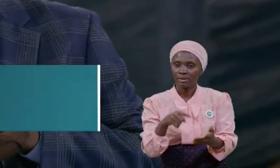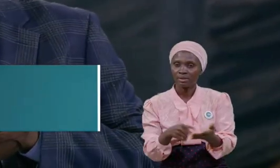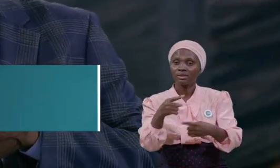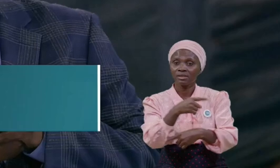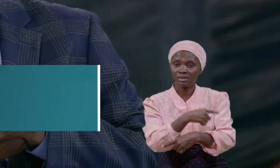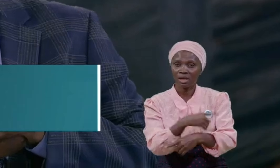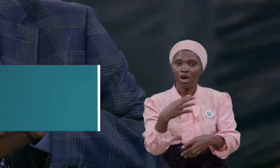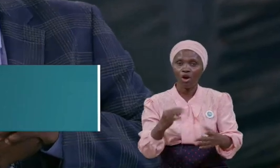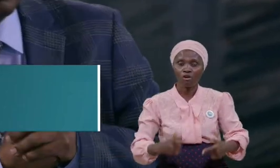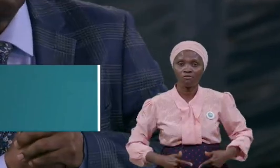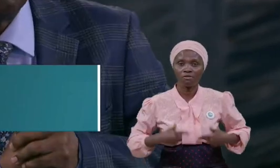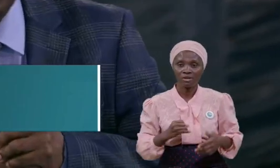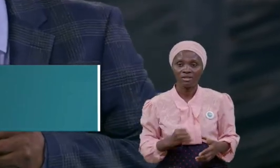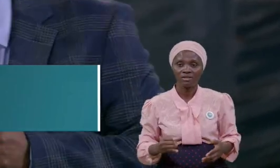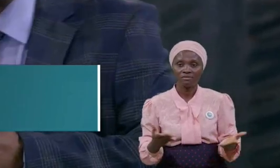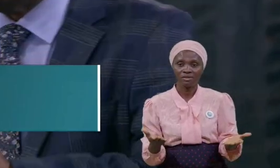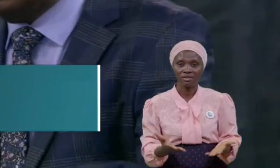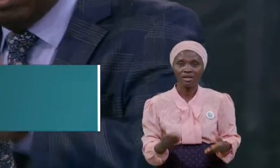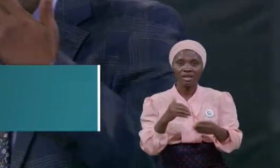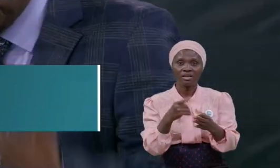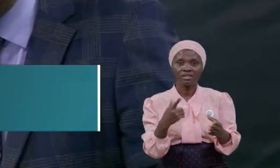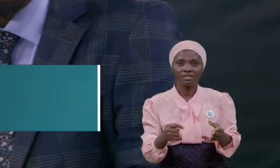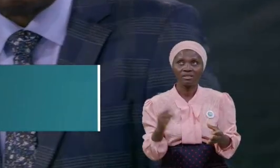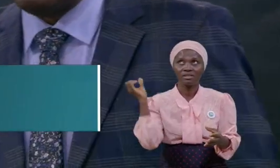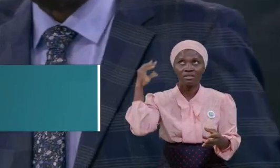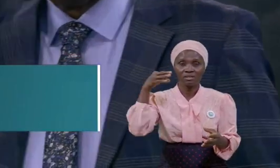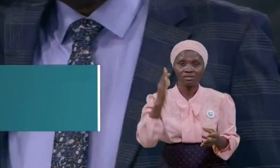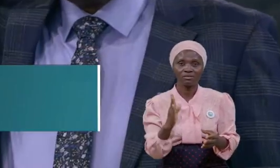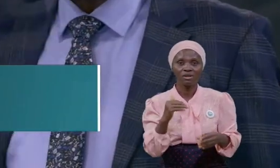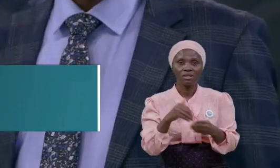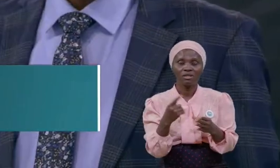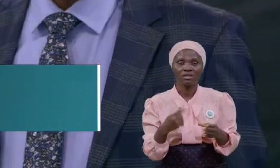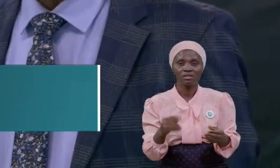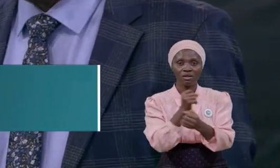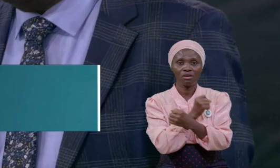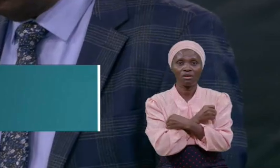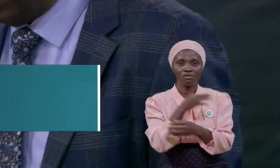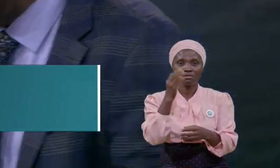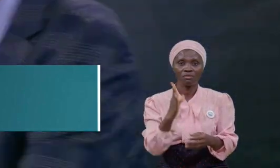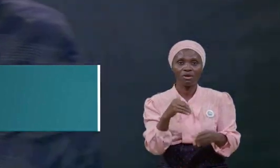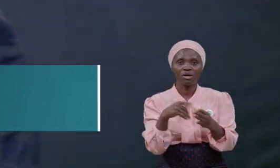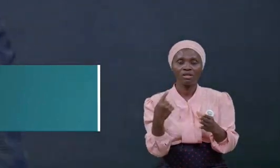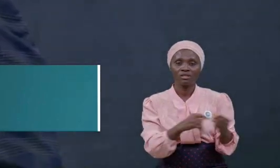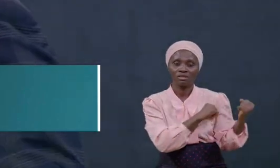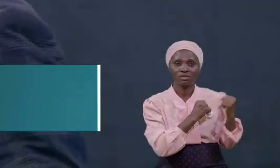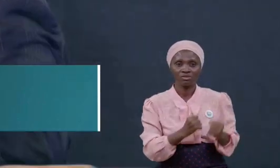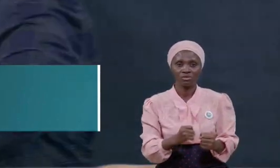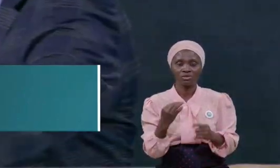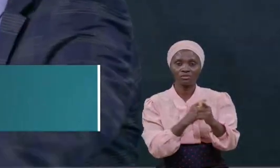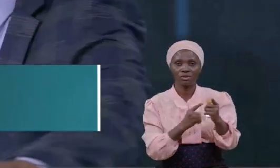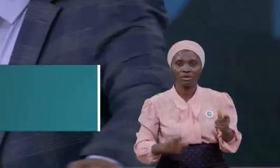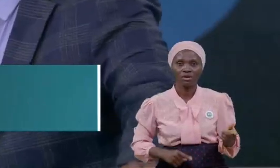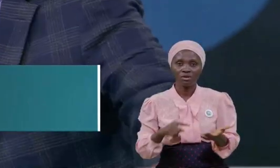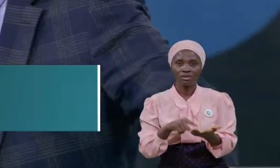Aujourd'hui, vivant dans la grâce de Dieu, dans l'amour de Dieu, dans la force du Seigneur, aujourd'hui, il y